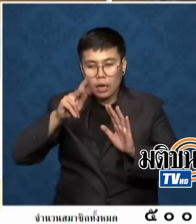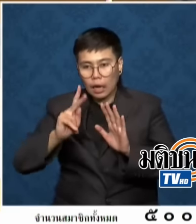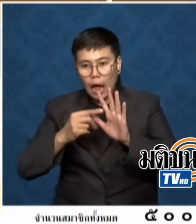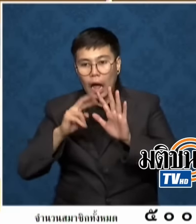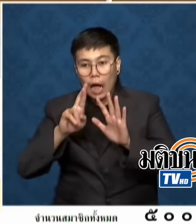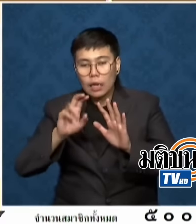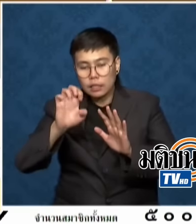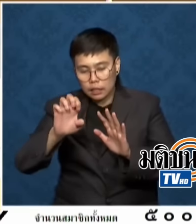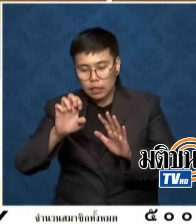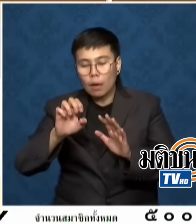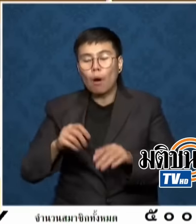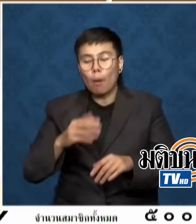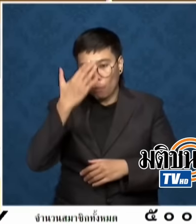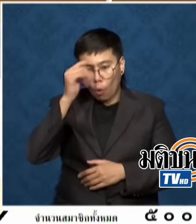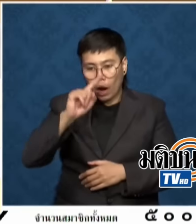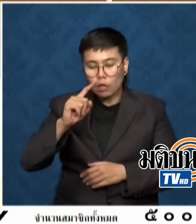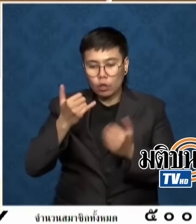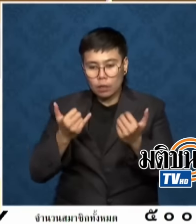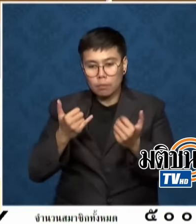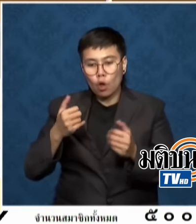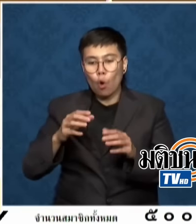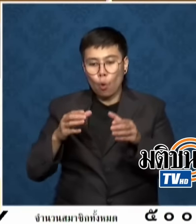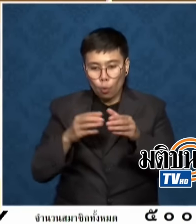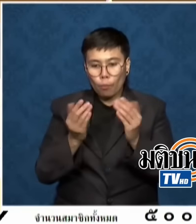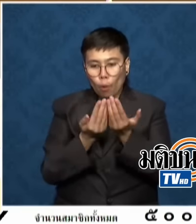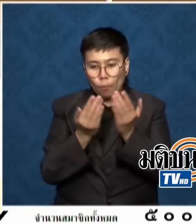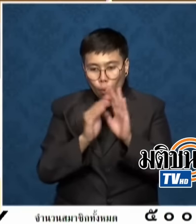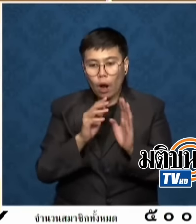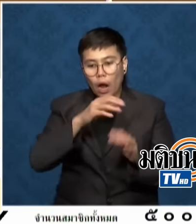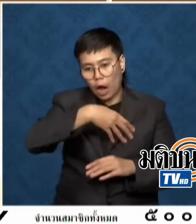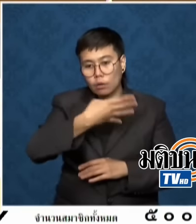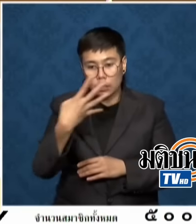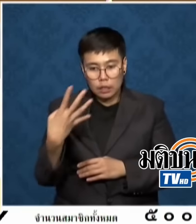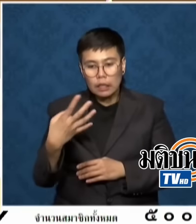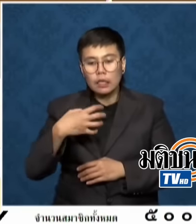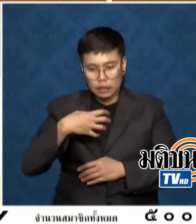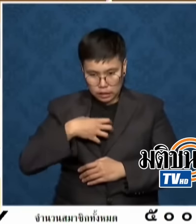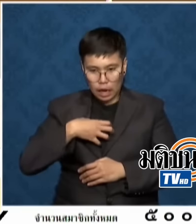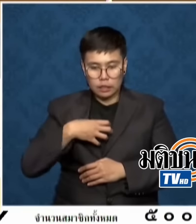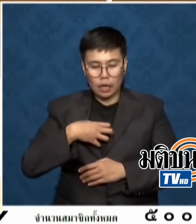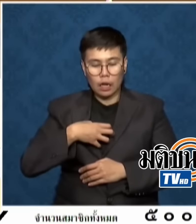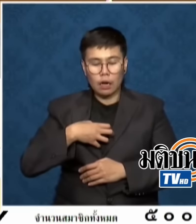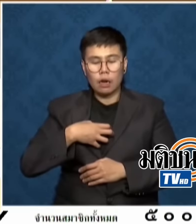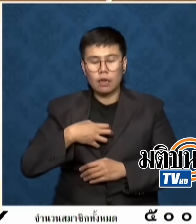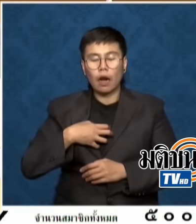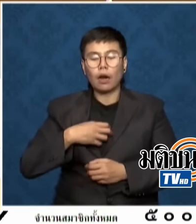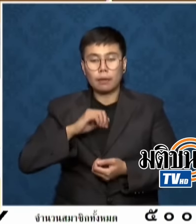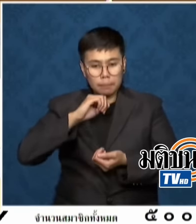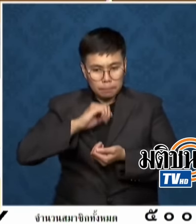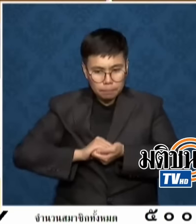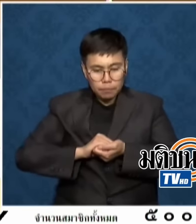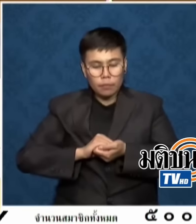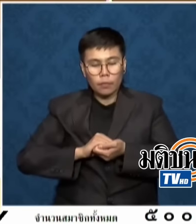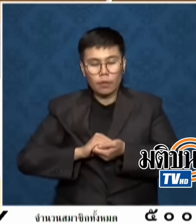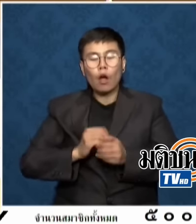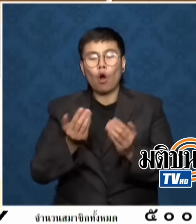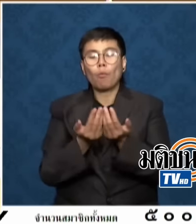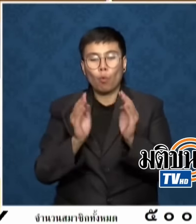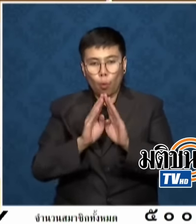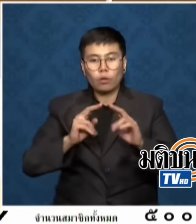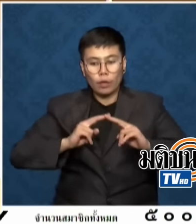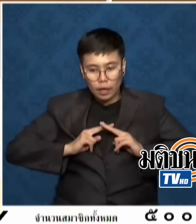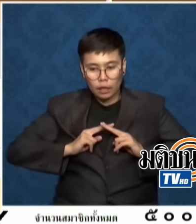อบครัวเพศหลากหลายทุกคนนะคะที่ต้องการจะยืนยันสถานะความสัมพันธ์ระหว่างครอบครัวของต